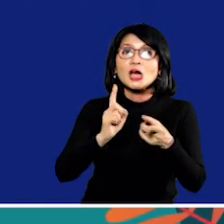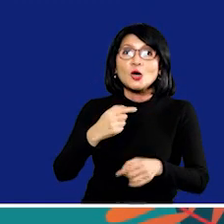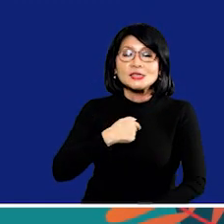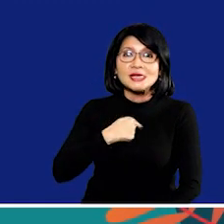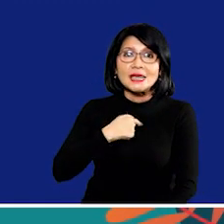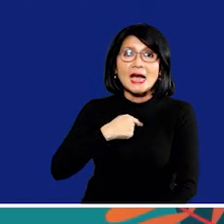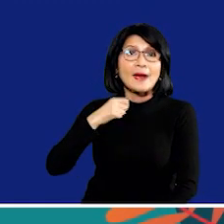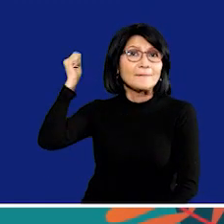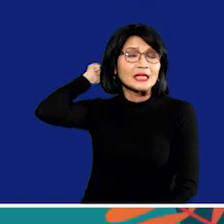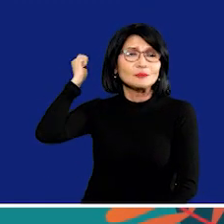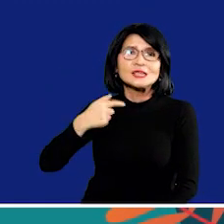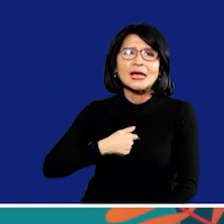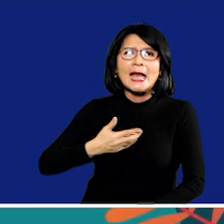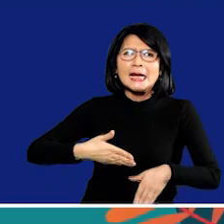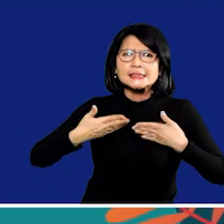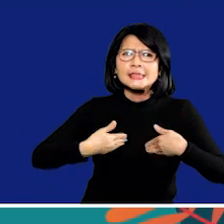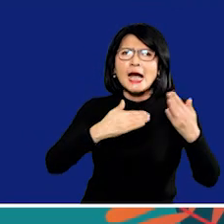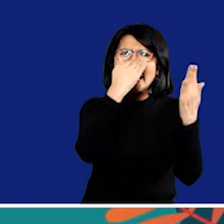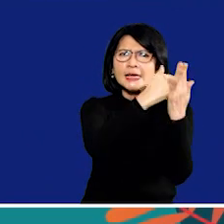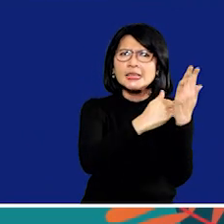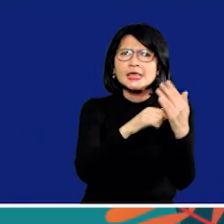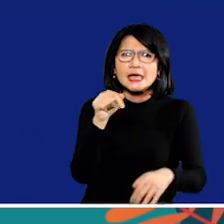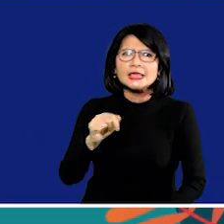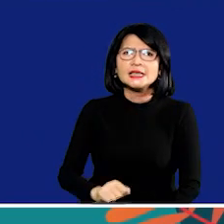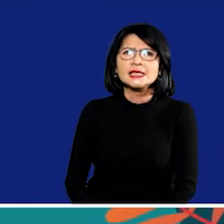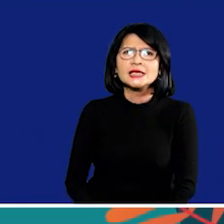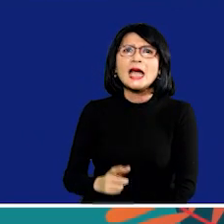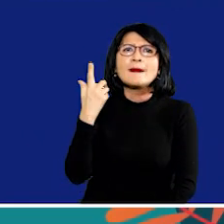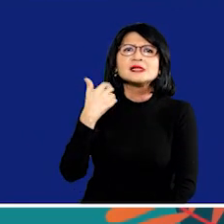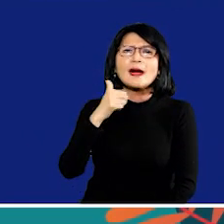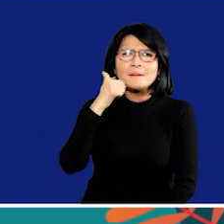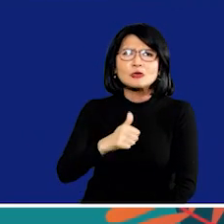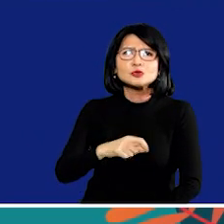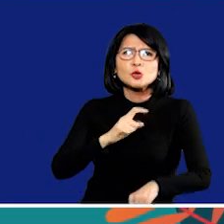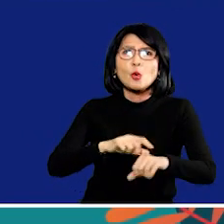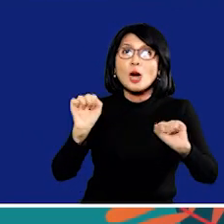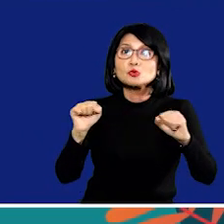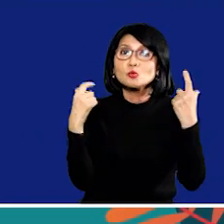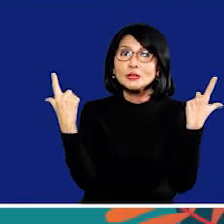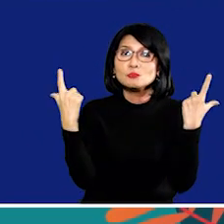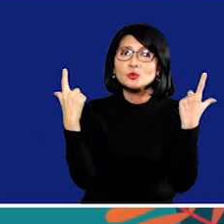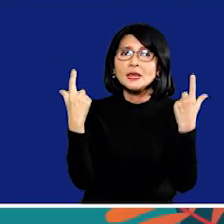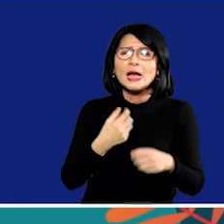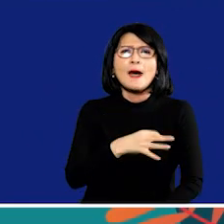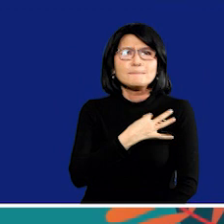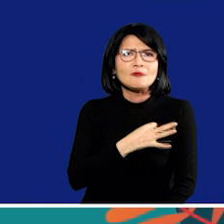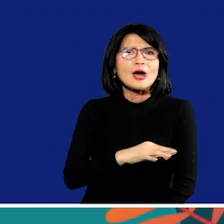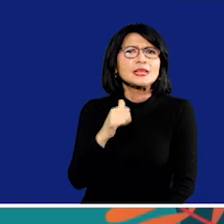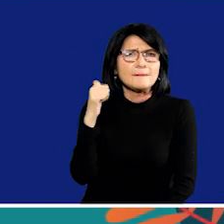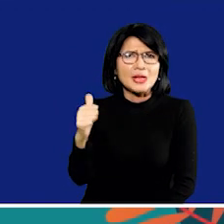saya sebagai orang tua sendiri senang sekali ada acara ini karena bisa mengisi waktu liburannya anak-anak tetap bermakna, jadi